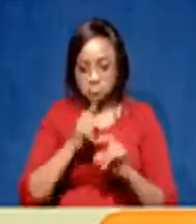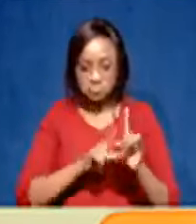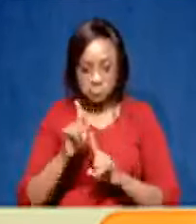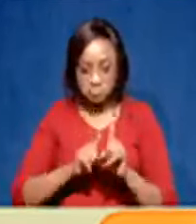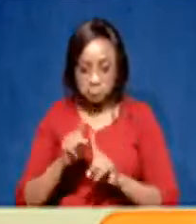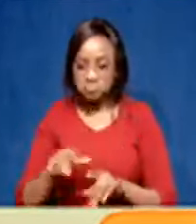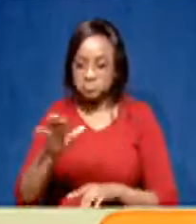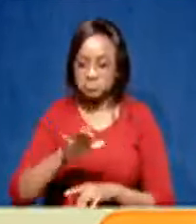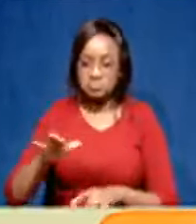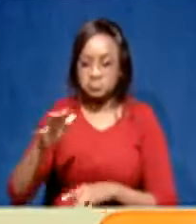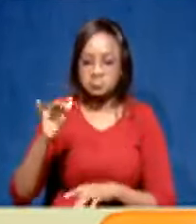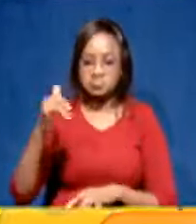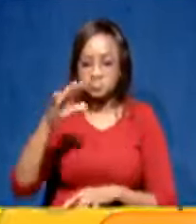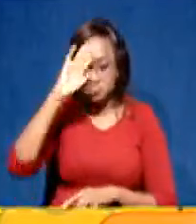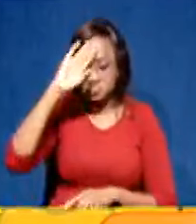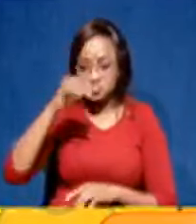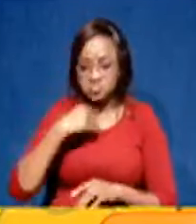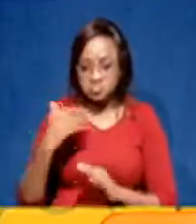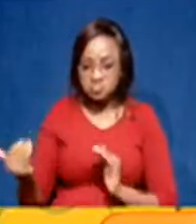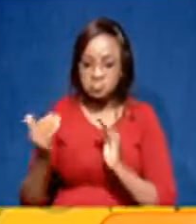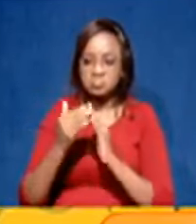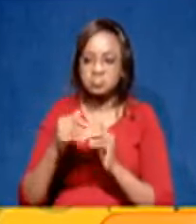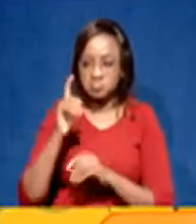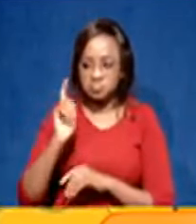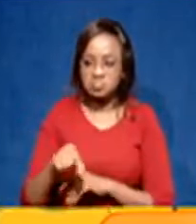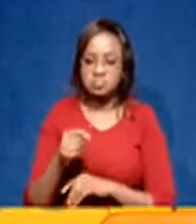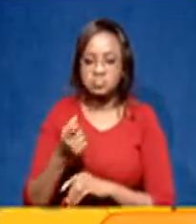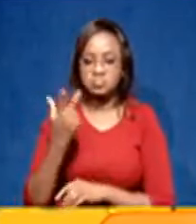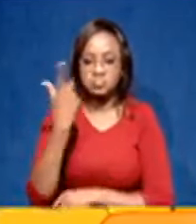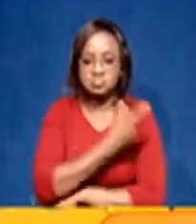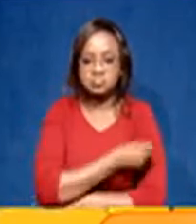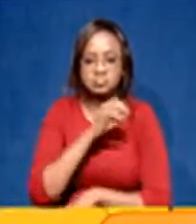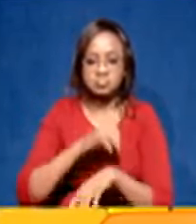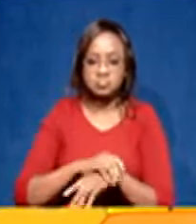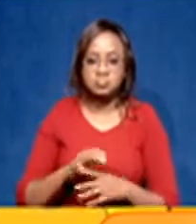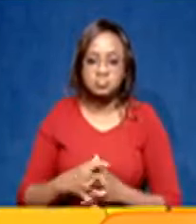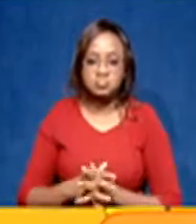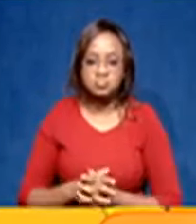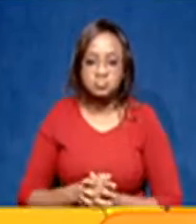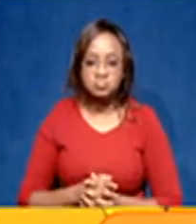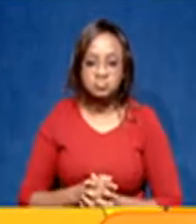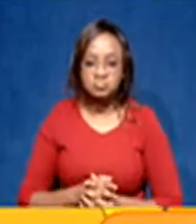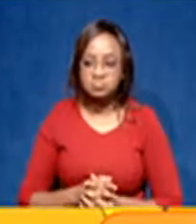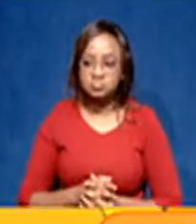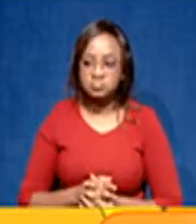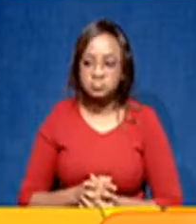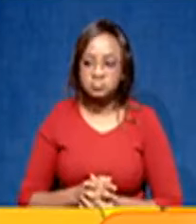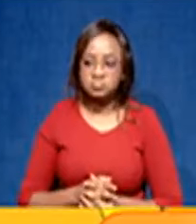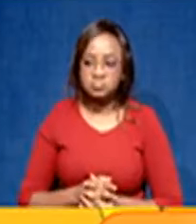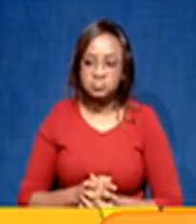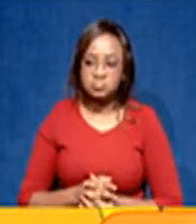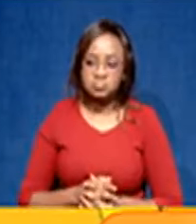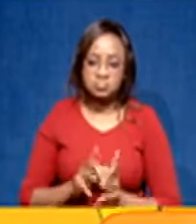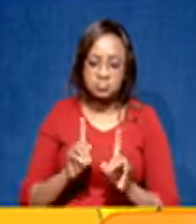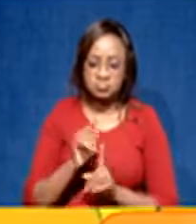fever yupatikana, achukue hiyo chanjo yake. Dalili ambazo endapo hazitashughulikiwa mapema na vyema, huenda zikasababisha